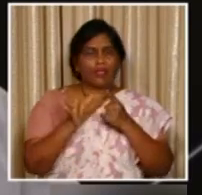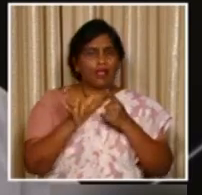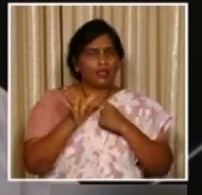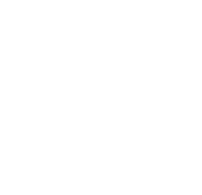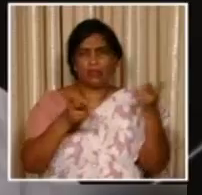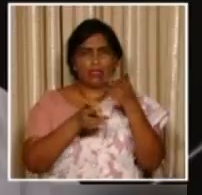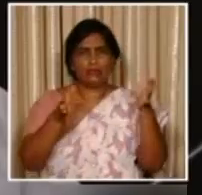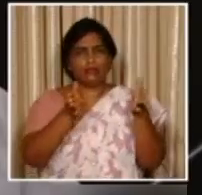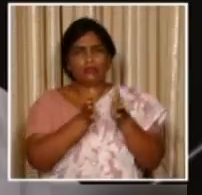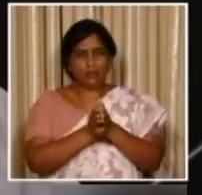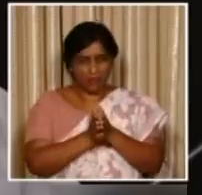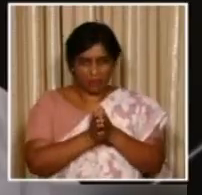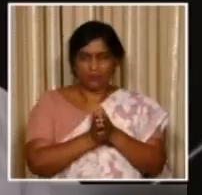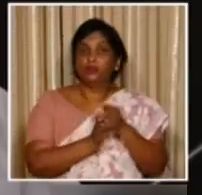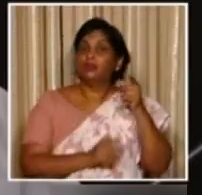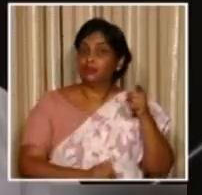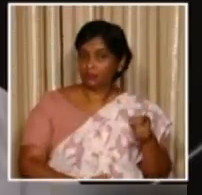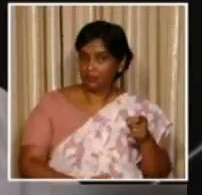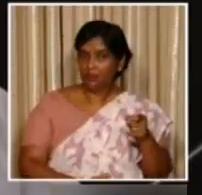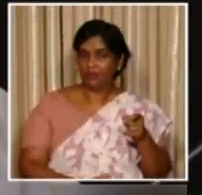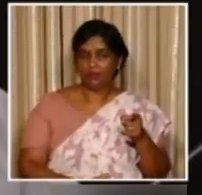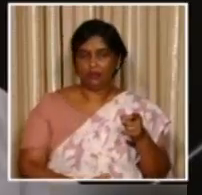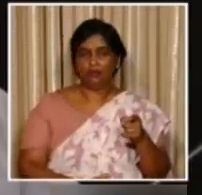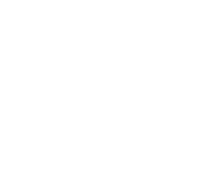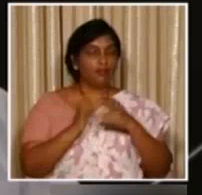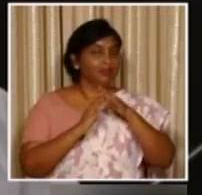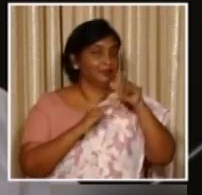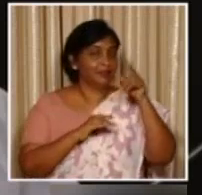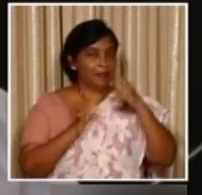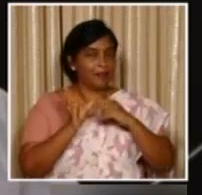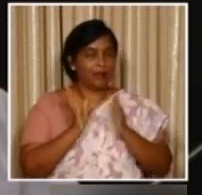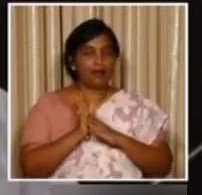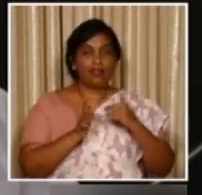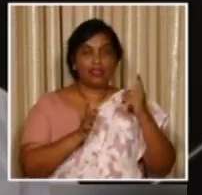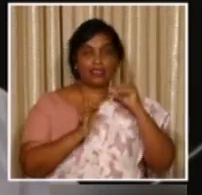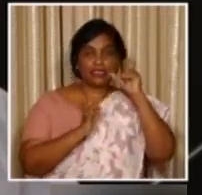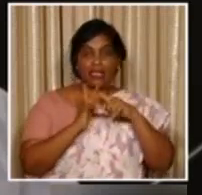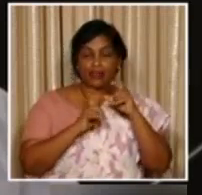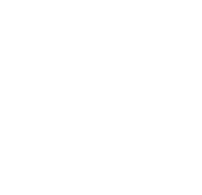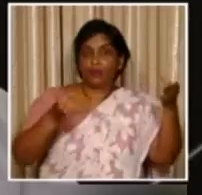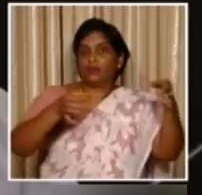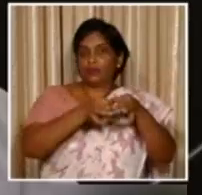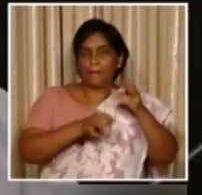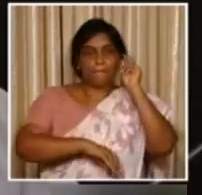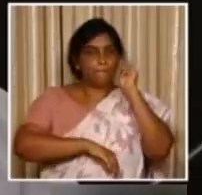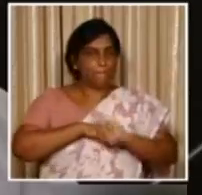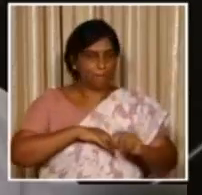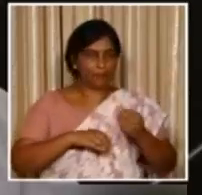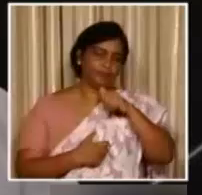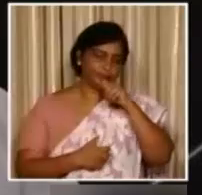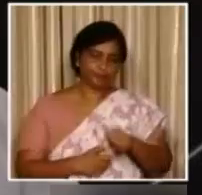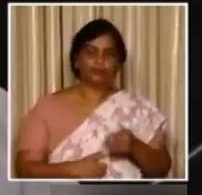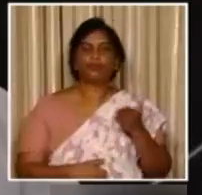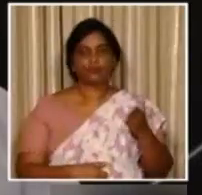විදියට සම්බන්ධ වෙලා. එතකොට මෙයා ඒ කට්ටියව වනාත විල්ලුවේදී කලේට සම්බන්ධ කරලා මේ වැඩේ සැලසුම් කරුවේ. ඒ නිසා